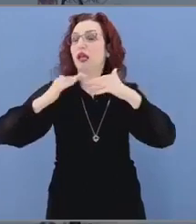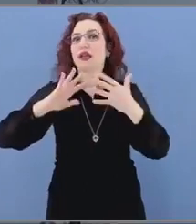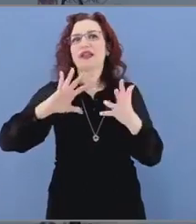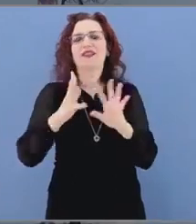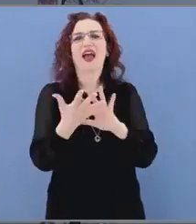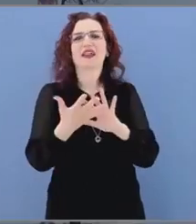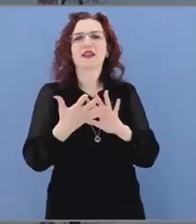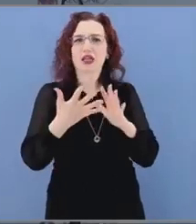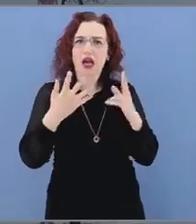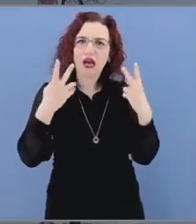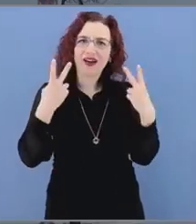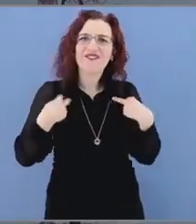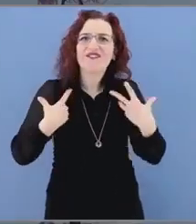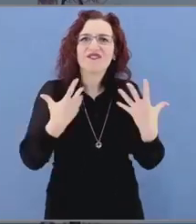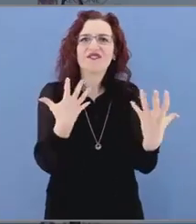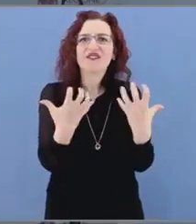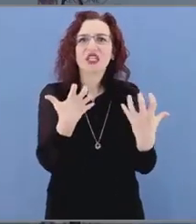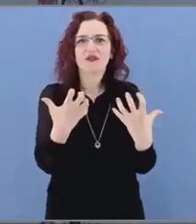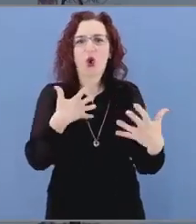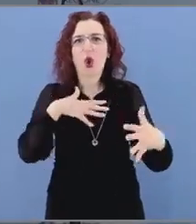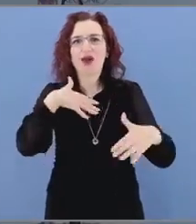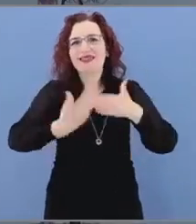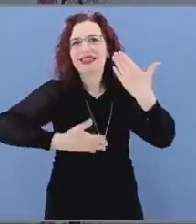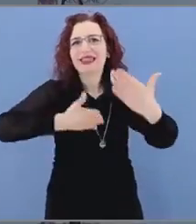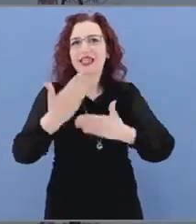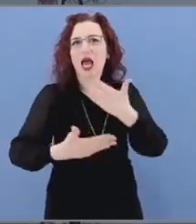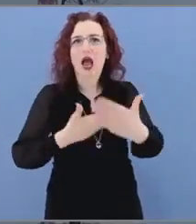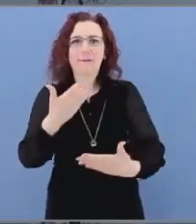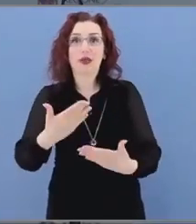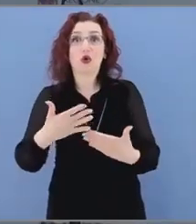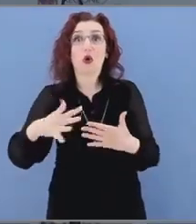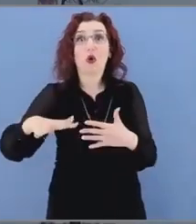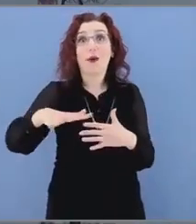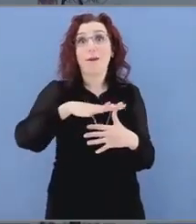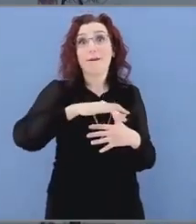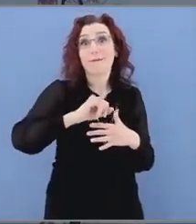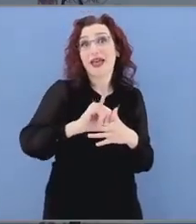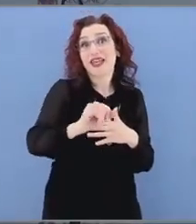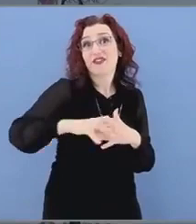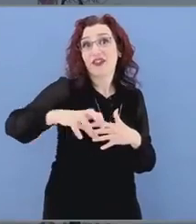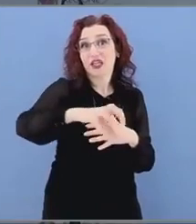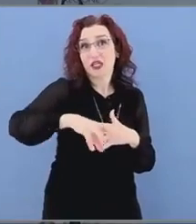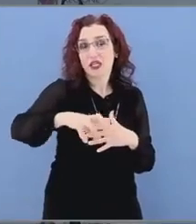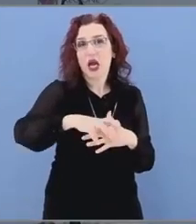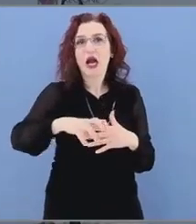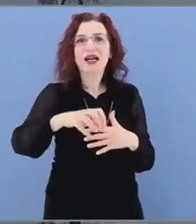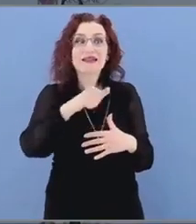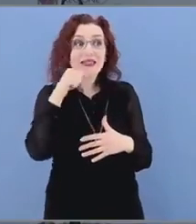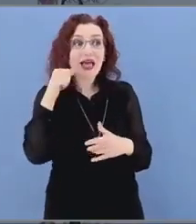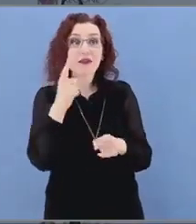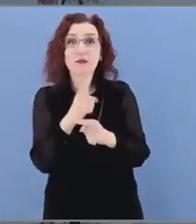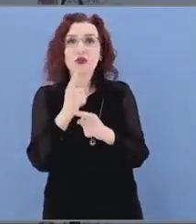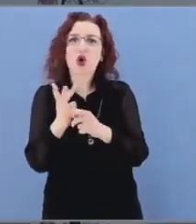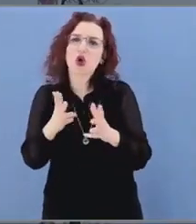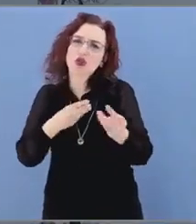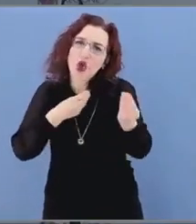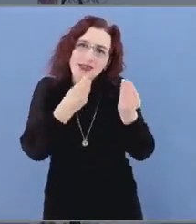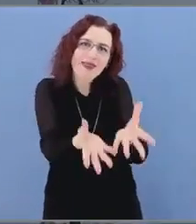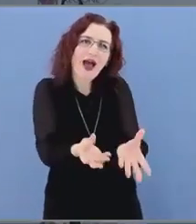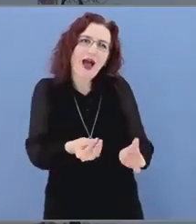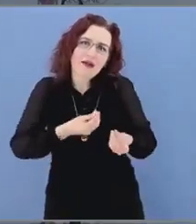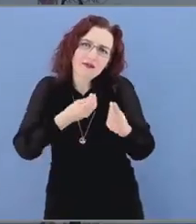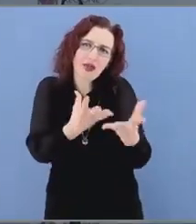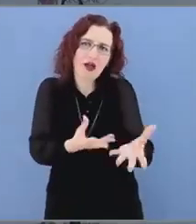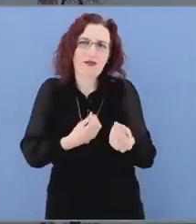che servono in questa periferia. In questo momento, poi lo dirà sicuramente anche il Presidente, in questo momento noi stiamo